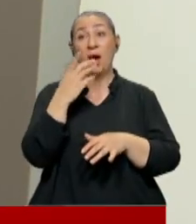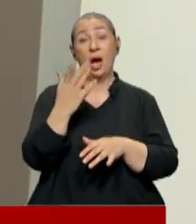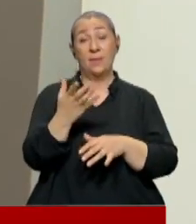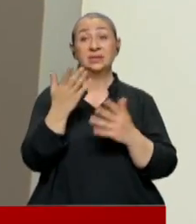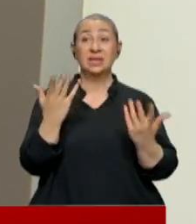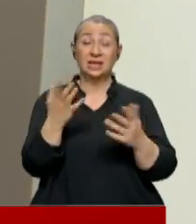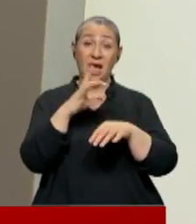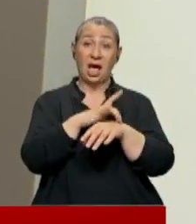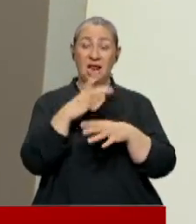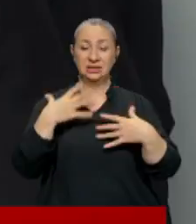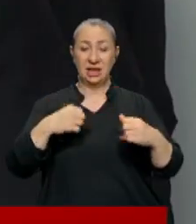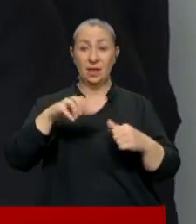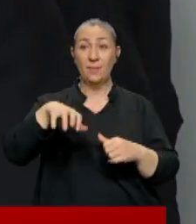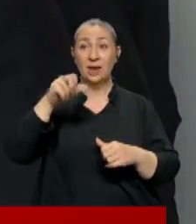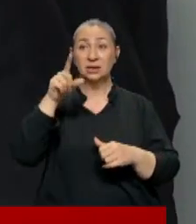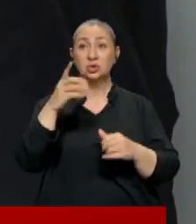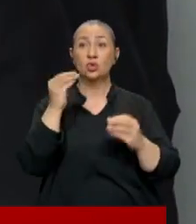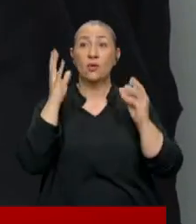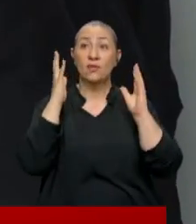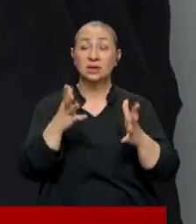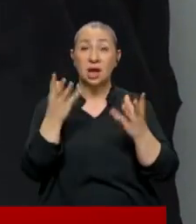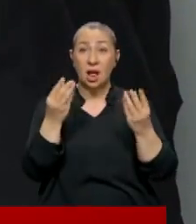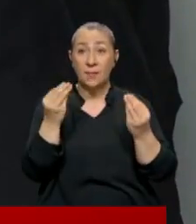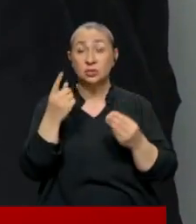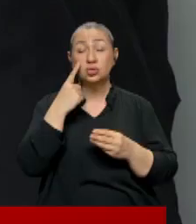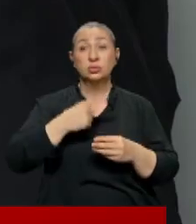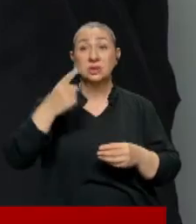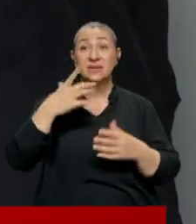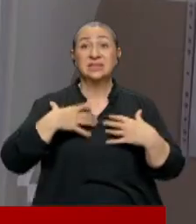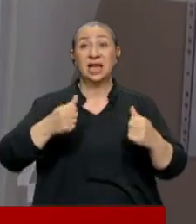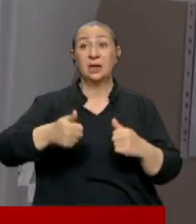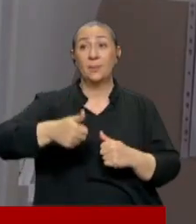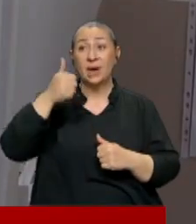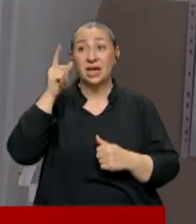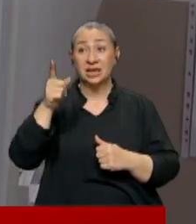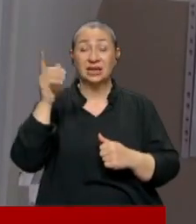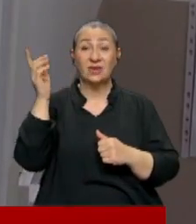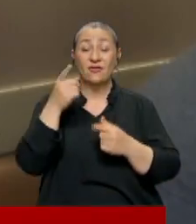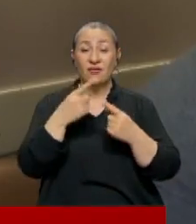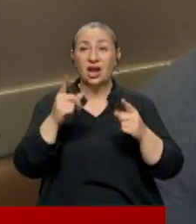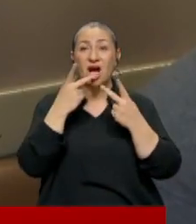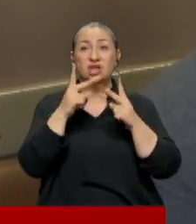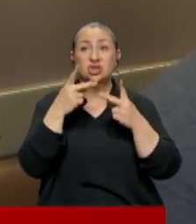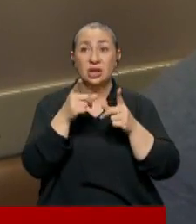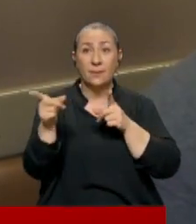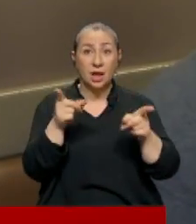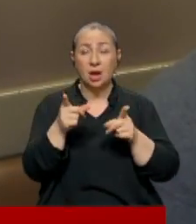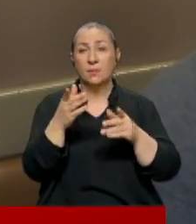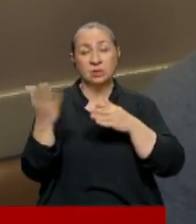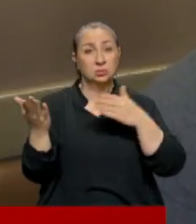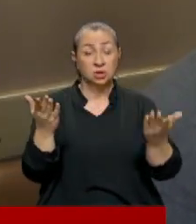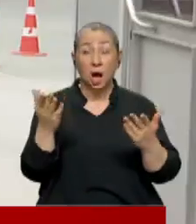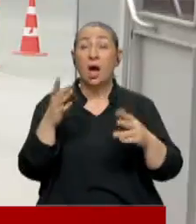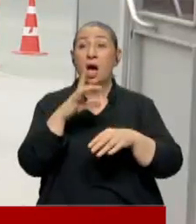ancak Zaten aile sağlığı merkezleri de çok yoğun Cumhurbaşkanlığı ve Sağlık Bakanlığı'ndan gelen farklı açıklamalar bir